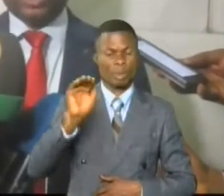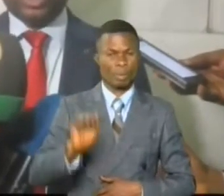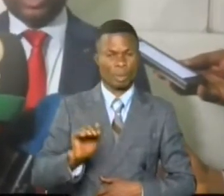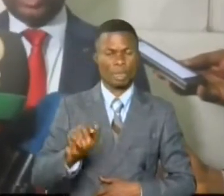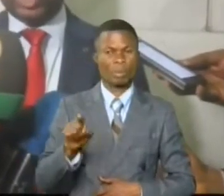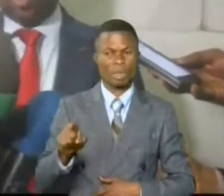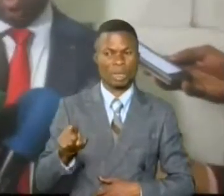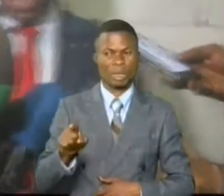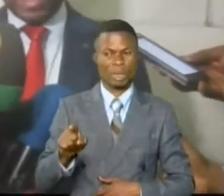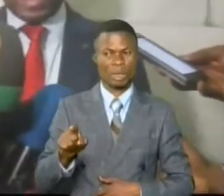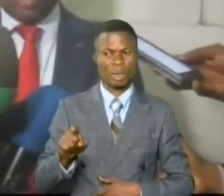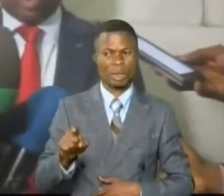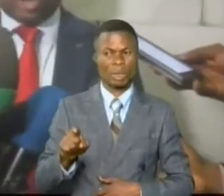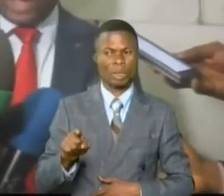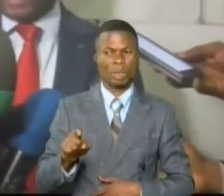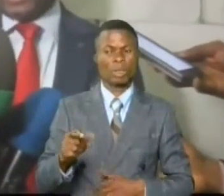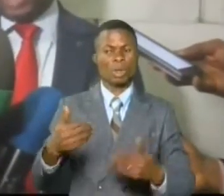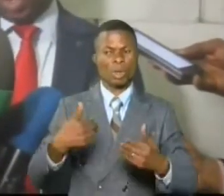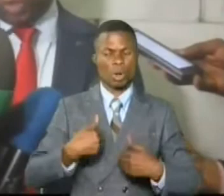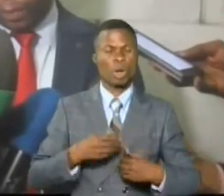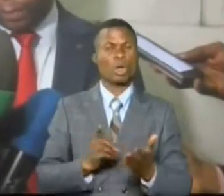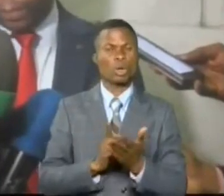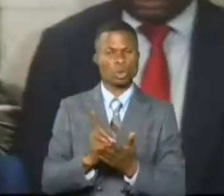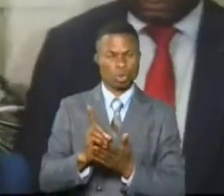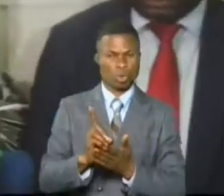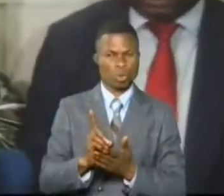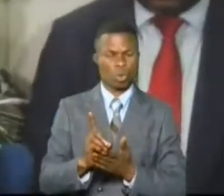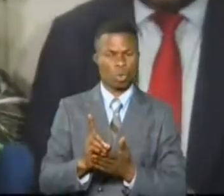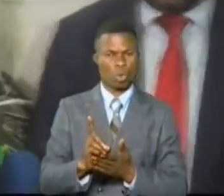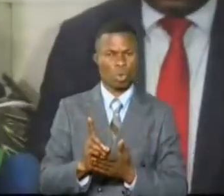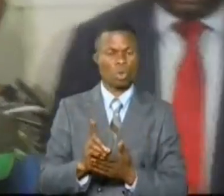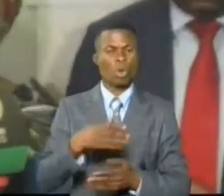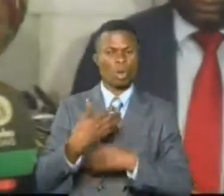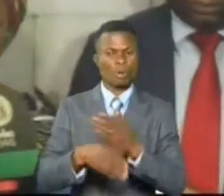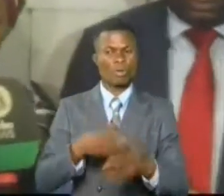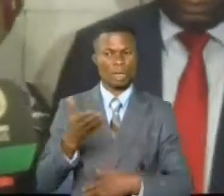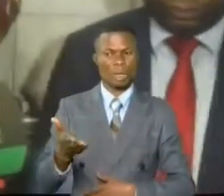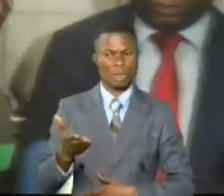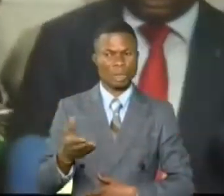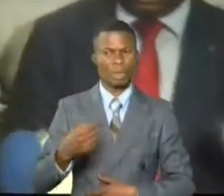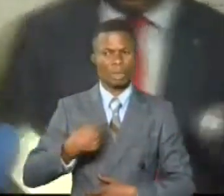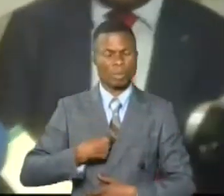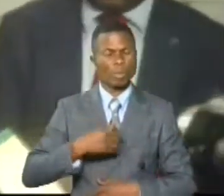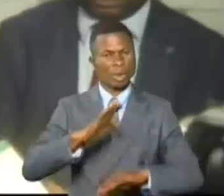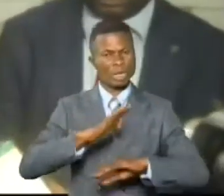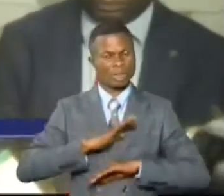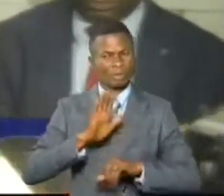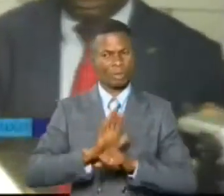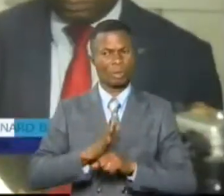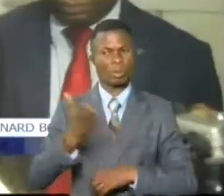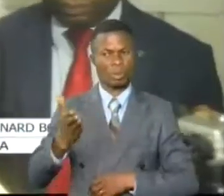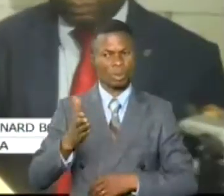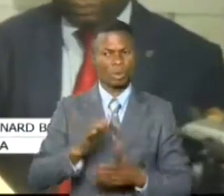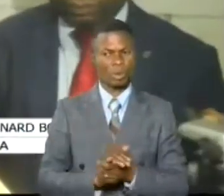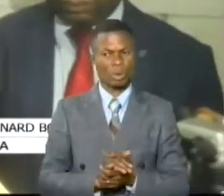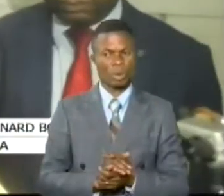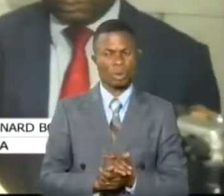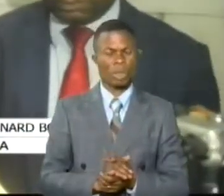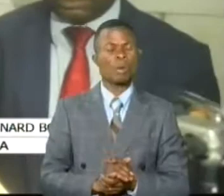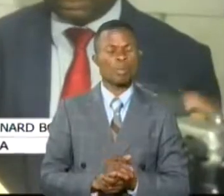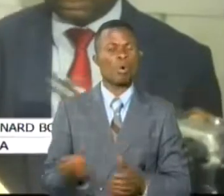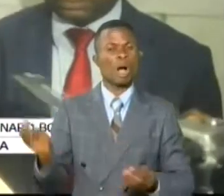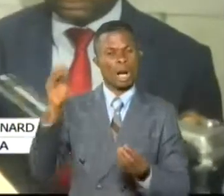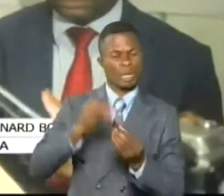pygmées, les droits aux terres qu'ils occupent. Bon, moi, je suis vraiment satisfait. J'ai fait mienne ce qu'a dit mon